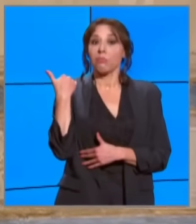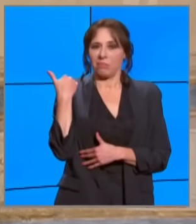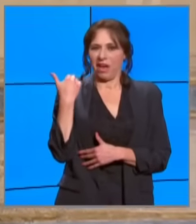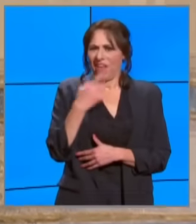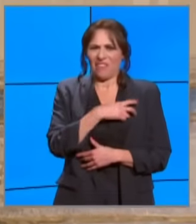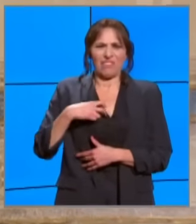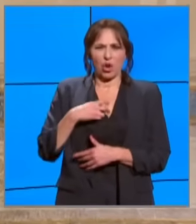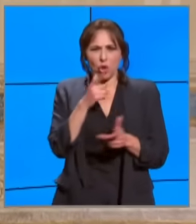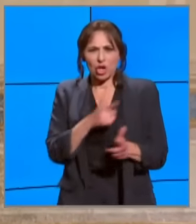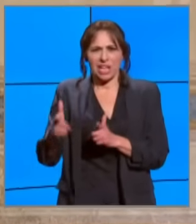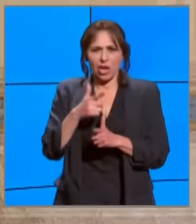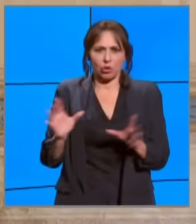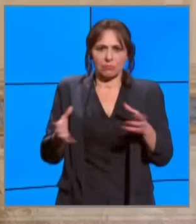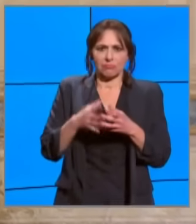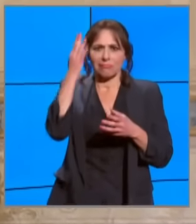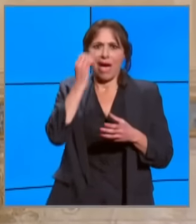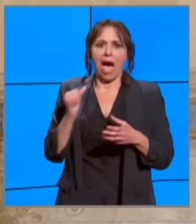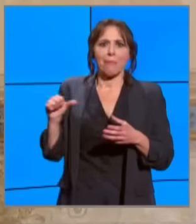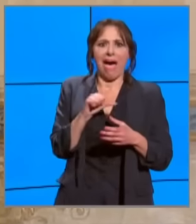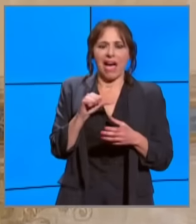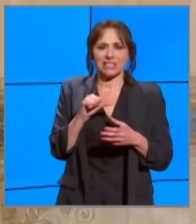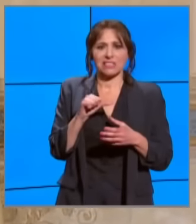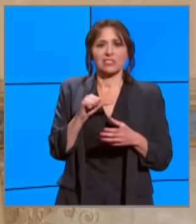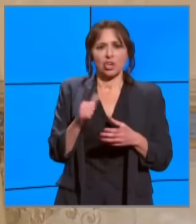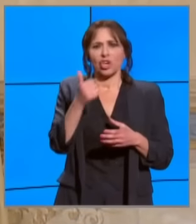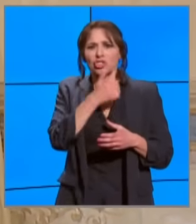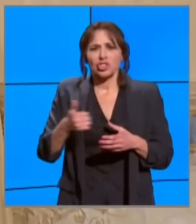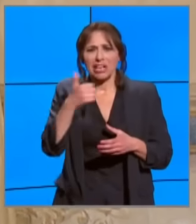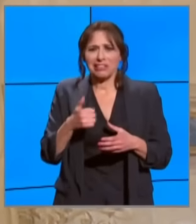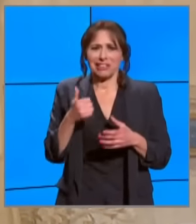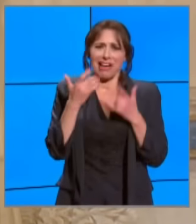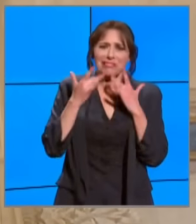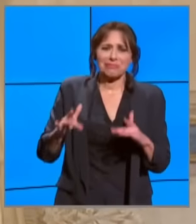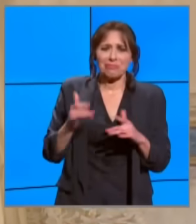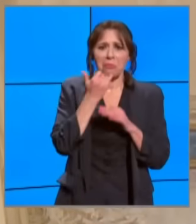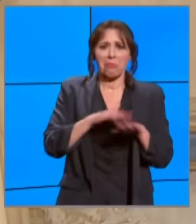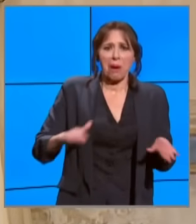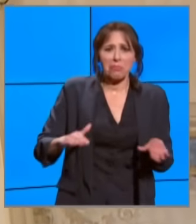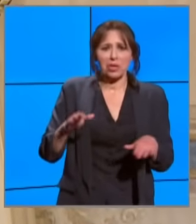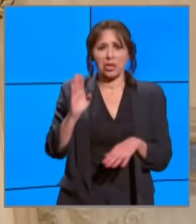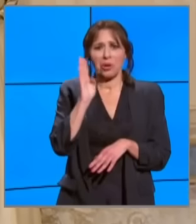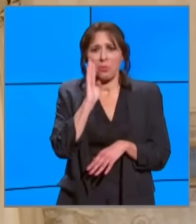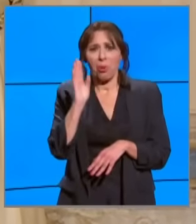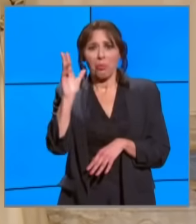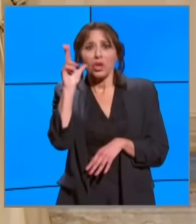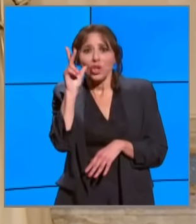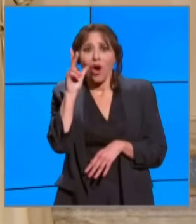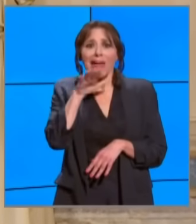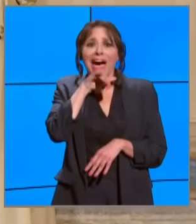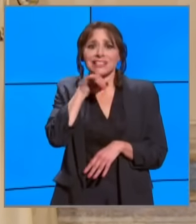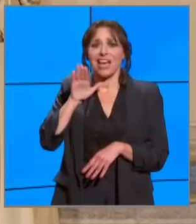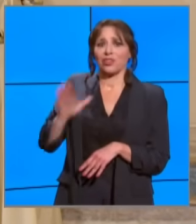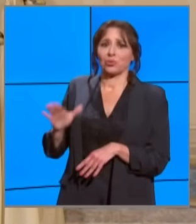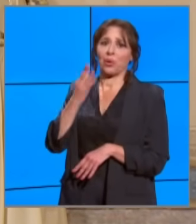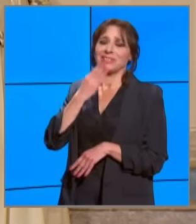amas contro centinaia di inermi bambini donne uomini anziani di Israele